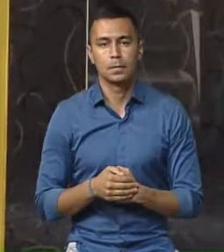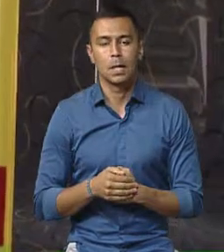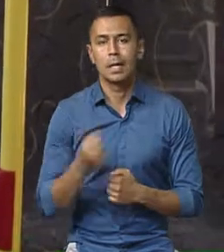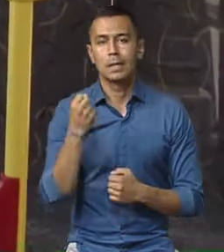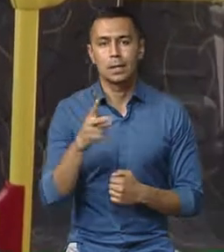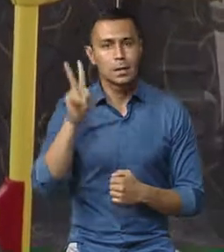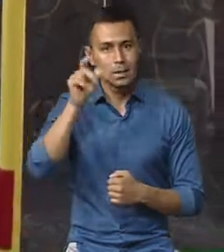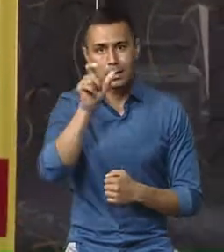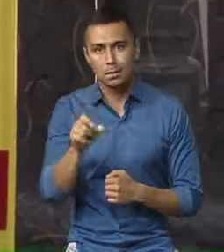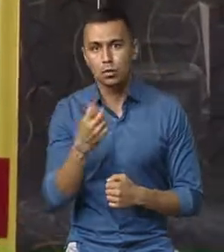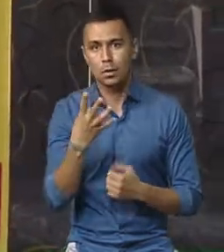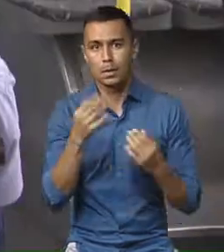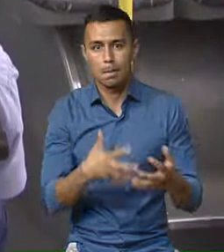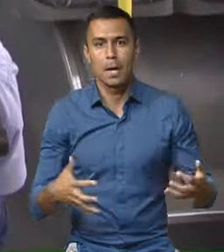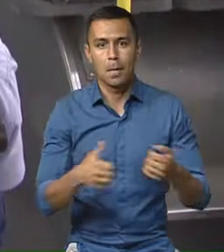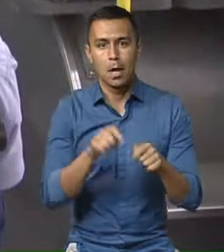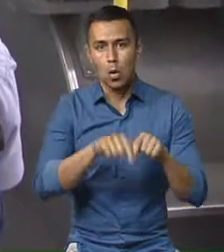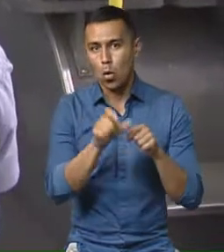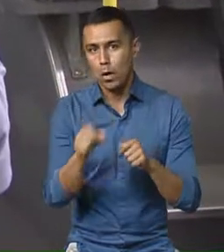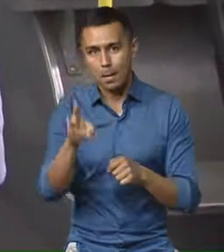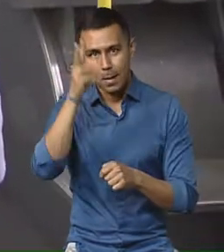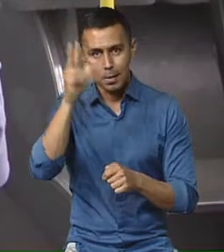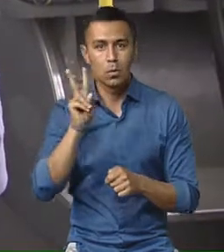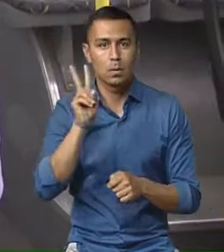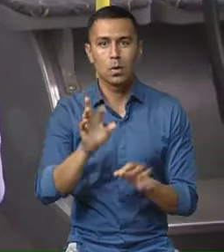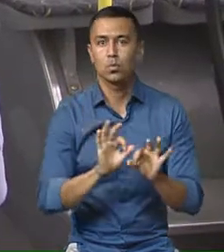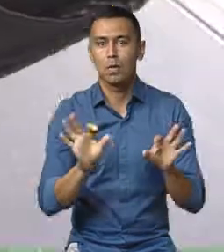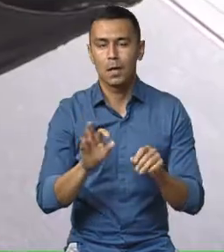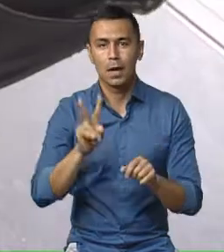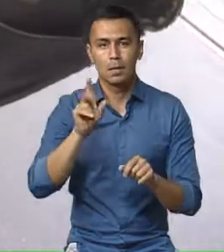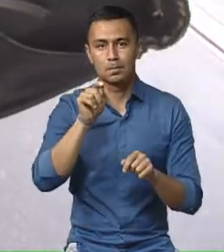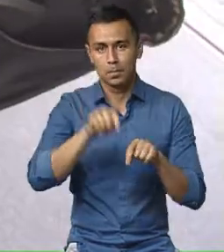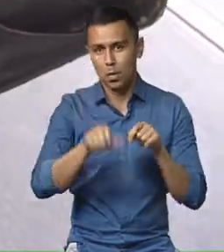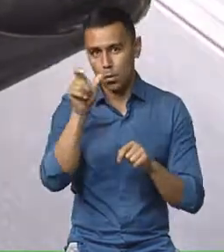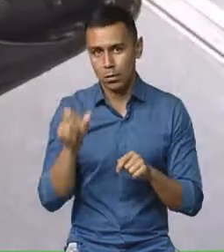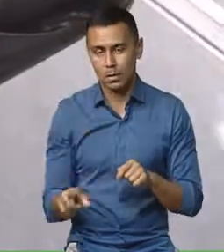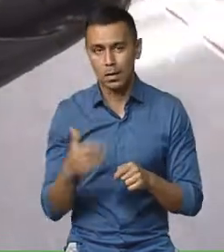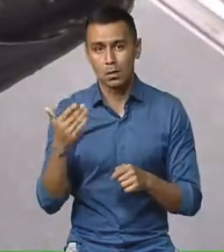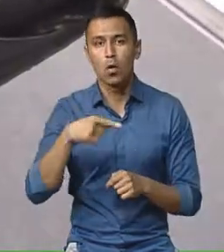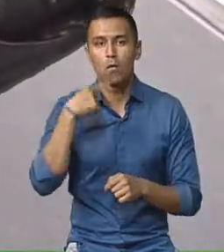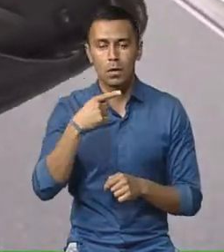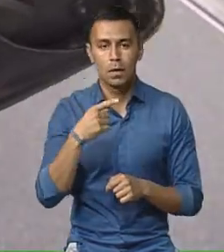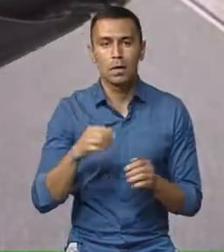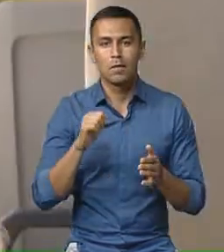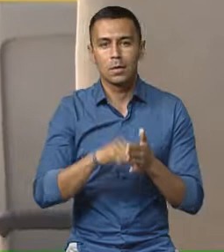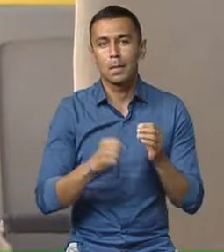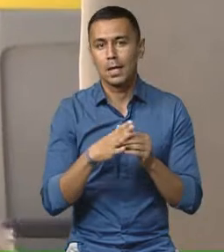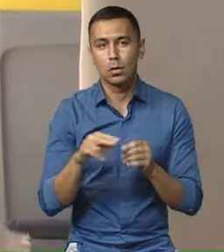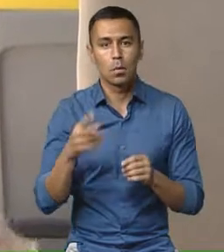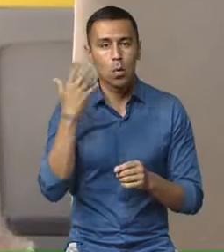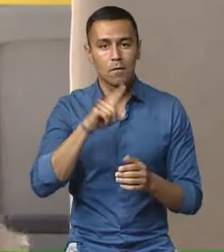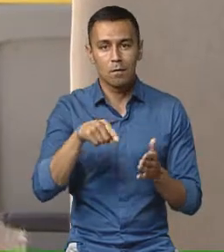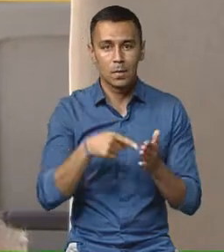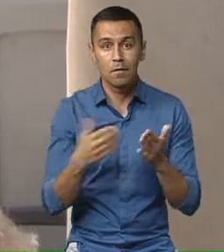13 зайців за 4 дні піймали контролери у хмельницьких тролейбусах, розповідає контролерка Галина Баланюк. За її словами, від 15 липня, коли в